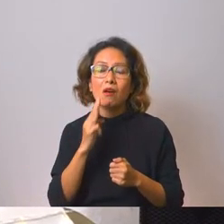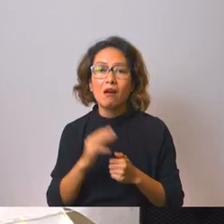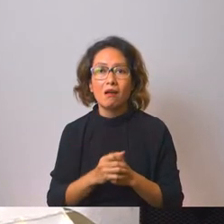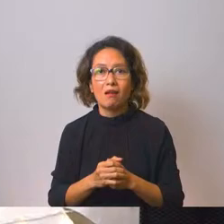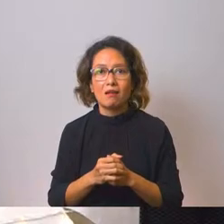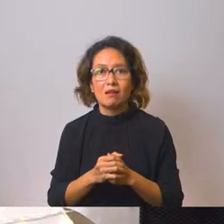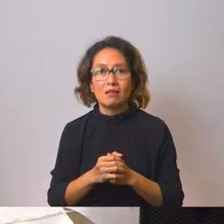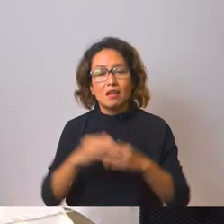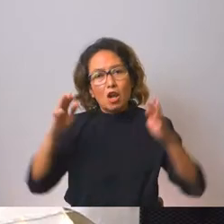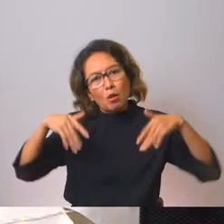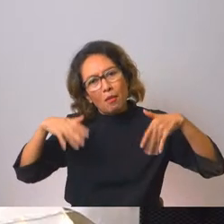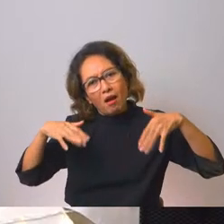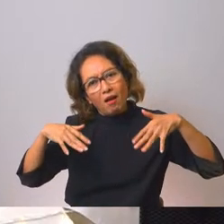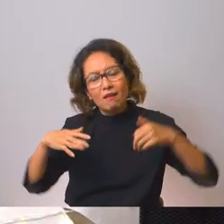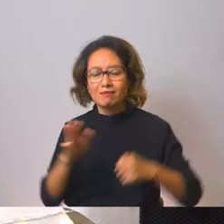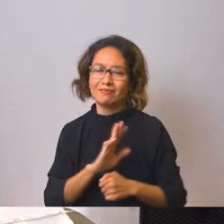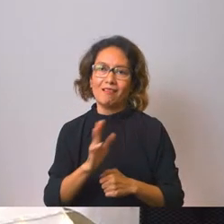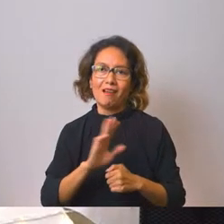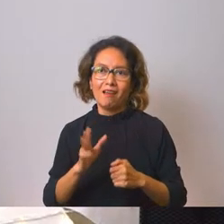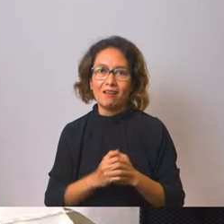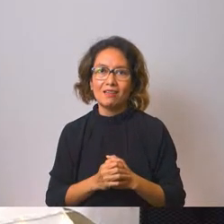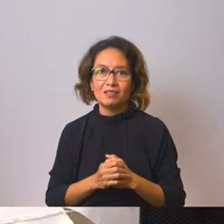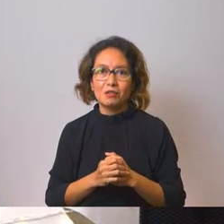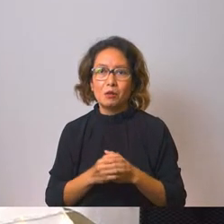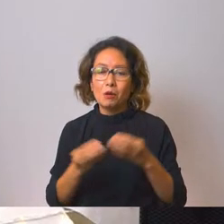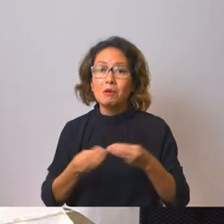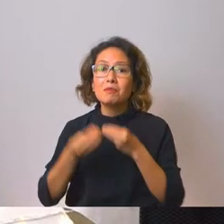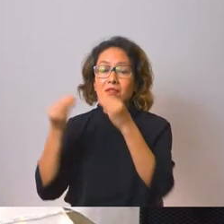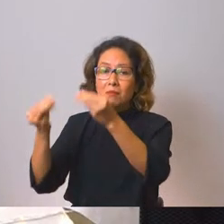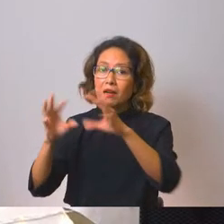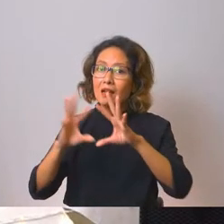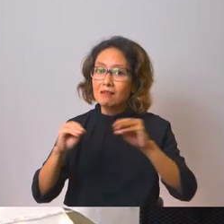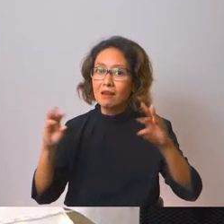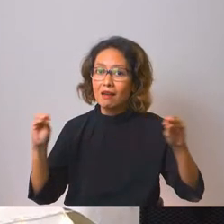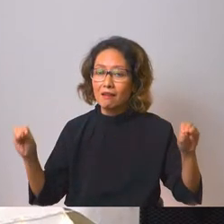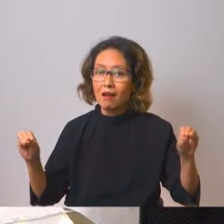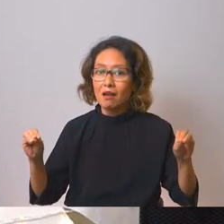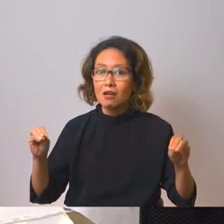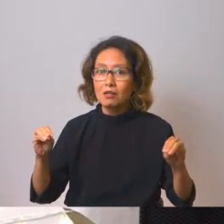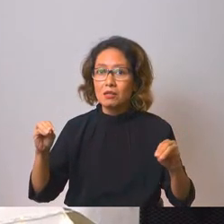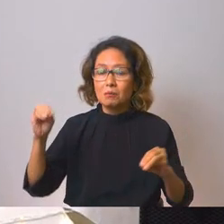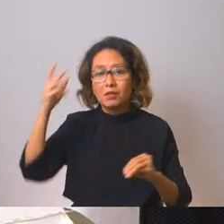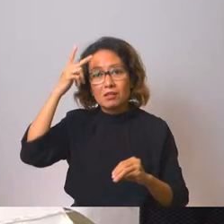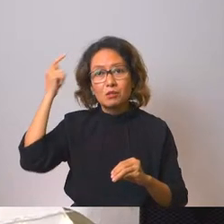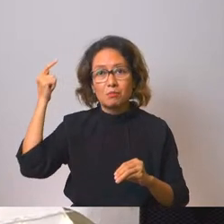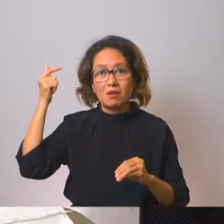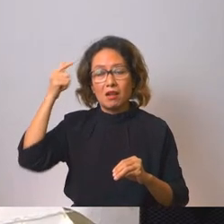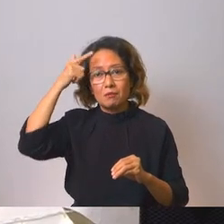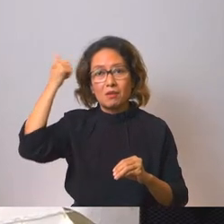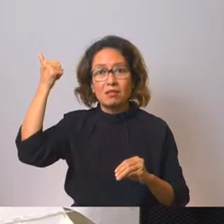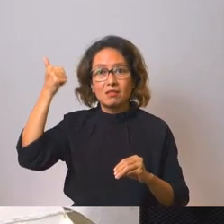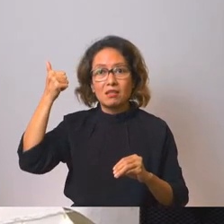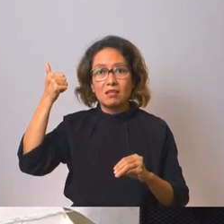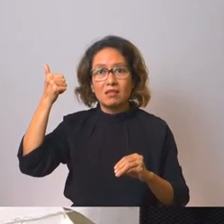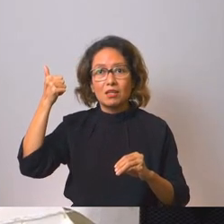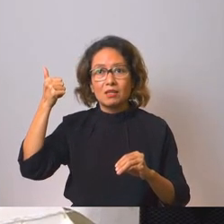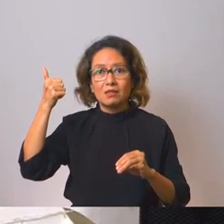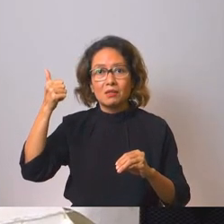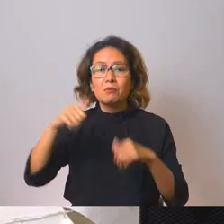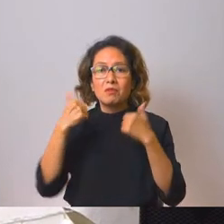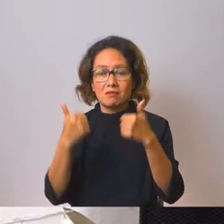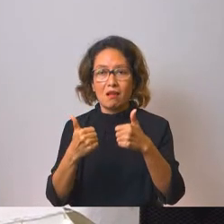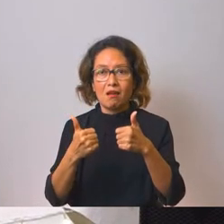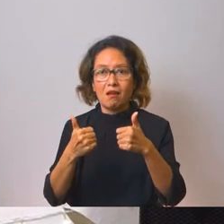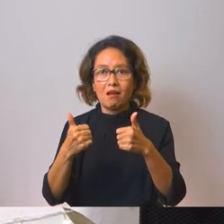berarti kita lemah dan tidak bisa mempersembahkan karya yang menginspirasi hadirnya damai sejahtera